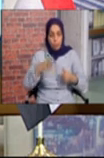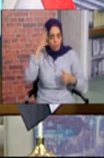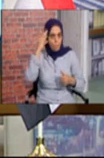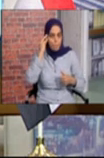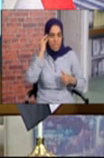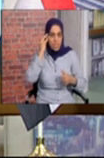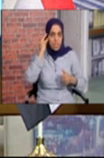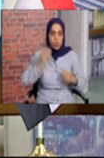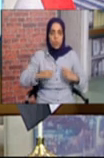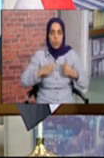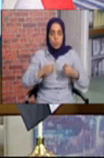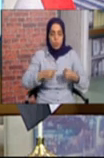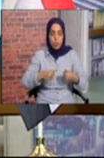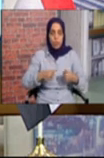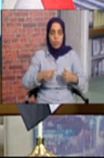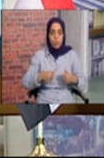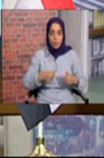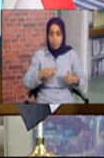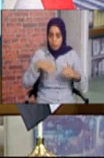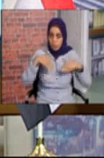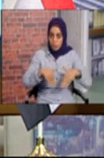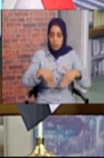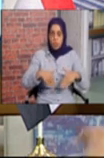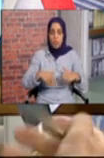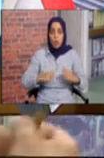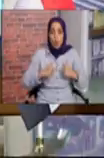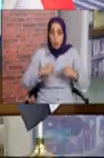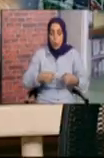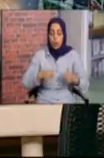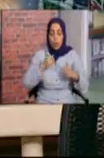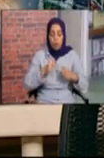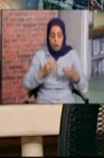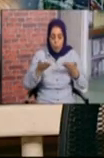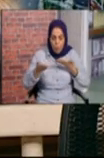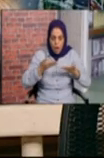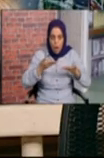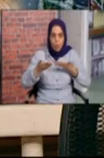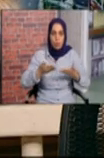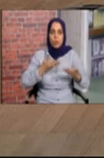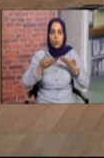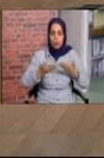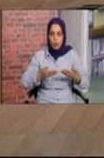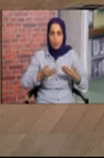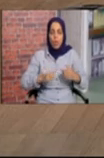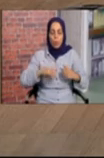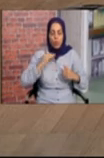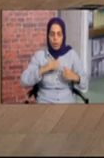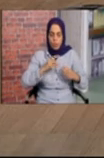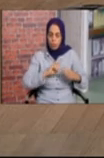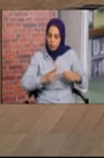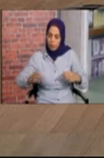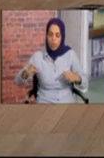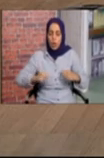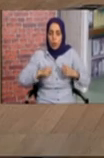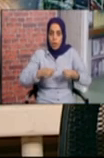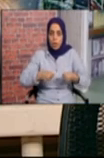ينساش ان برضو موقف سد النهضة طبعاً. فهو طبعا محاور استراتيجية متعددة. ومن هنا